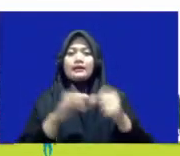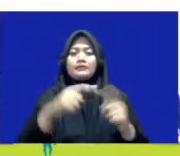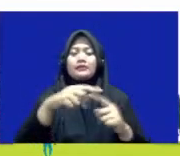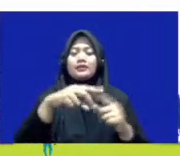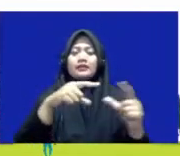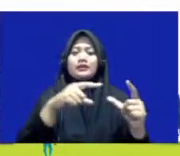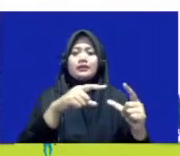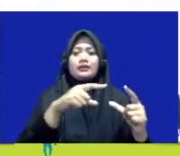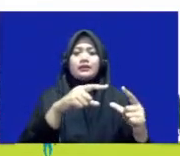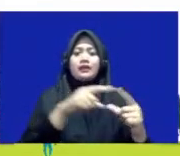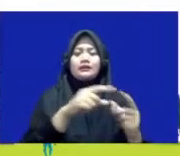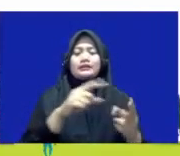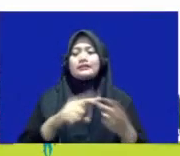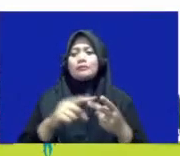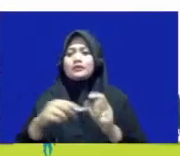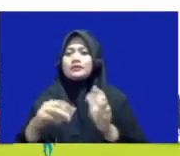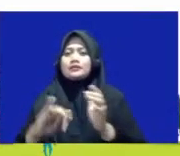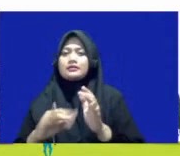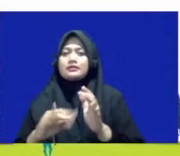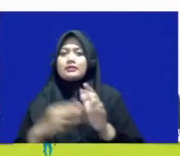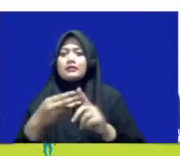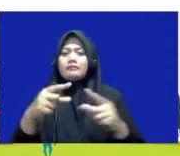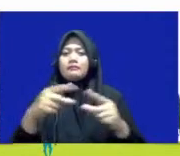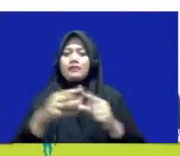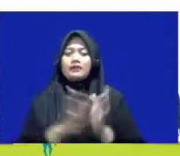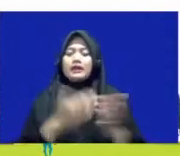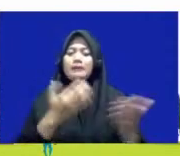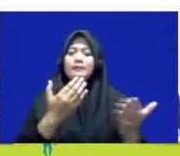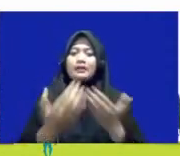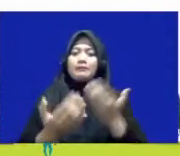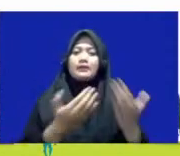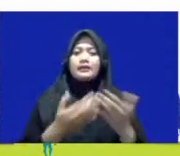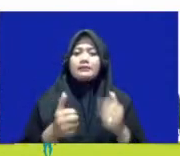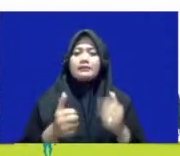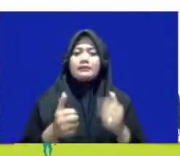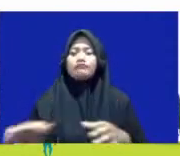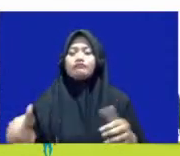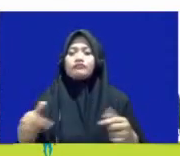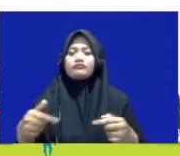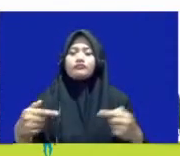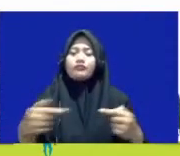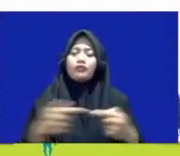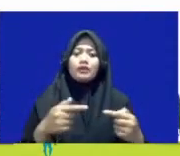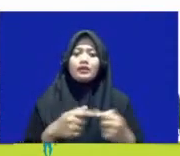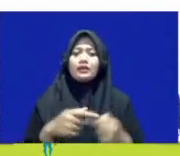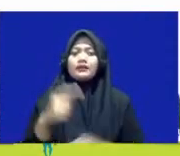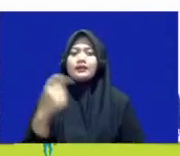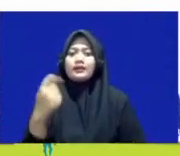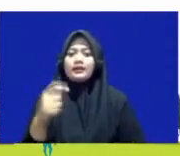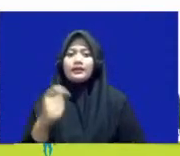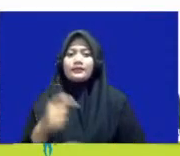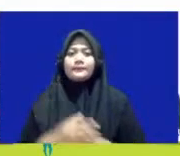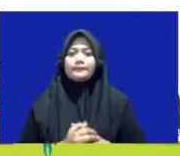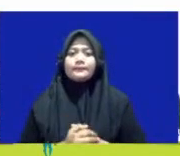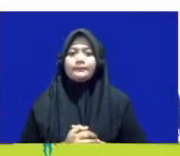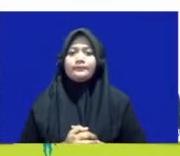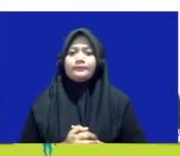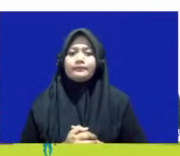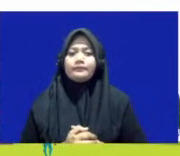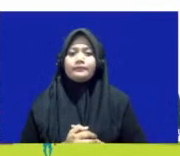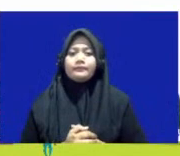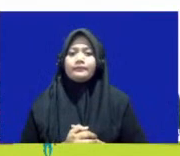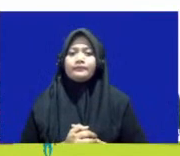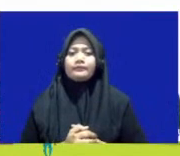SIMBA, ada aplikasi-aplikasi lain yang berkaitan dengan ketaganaan. Masuk juga pengelolaan